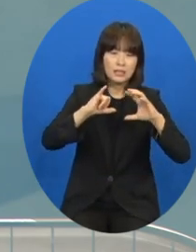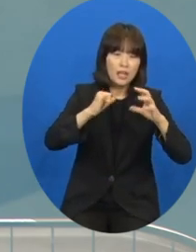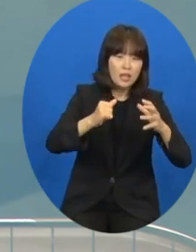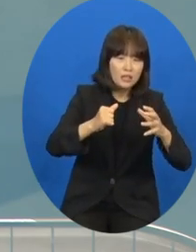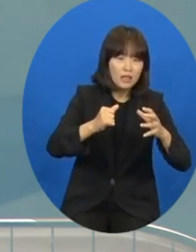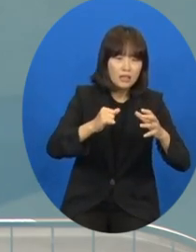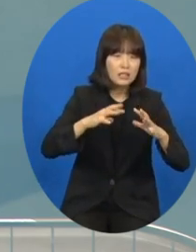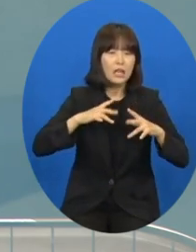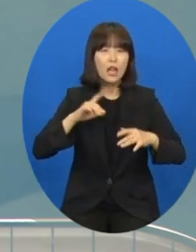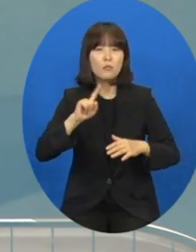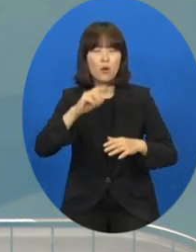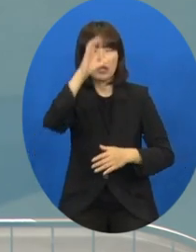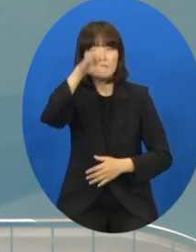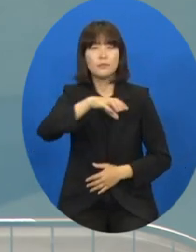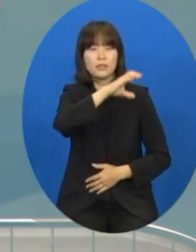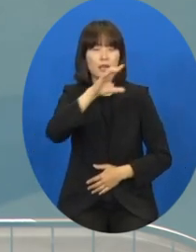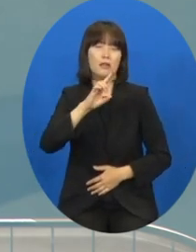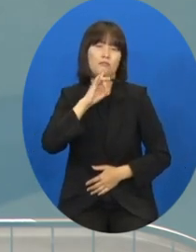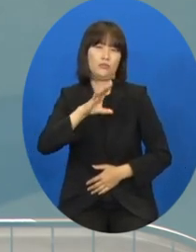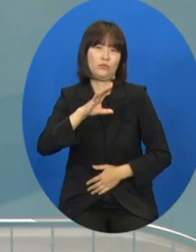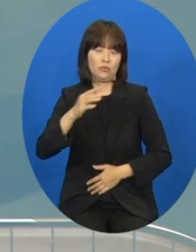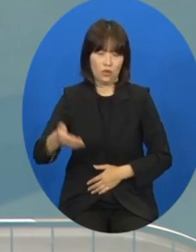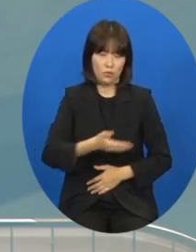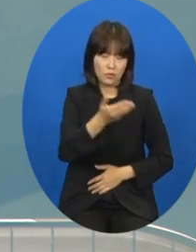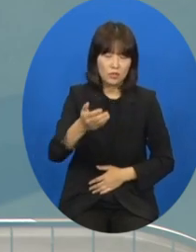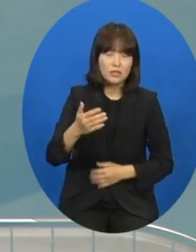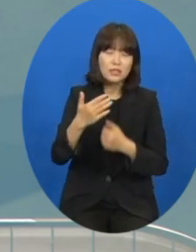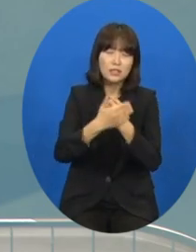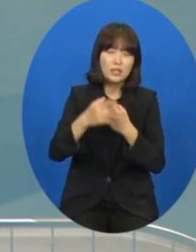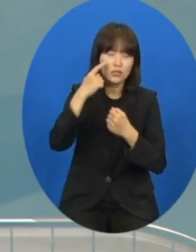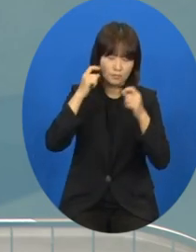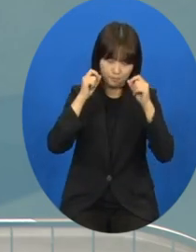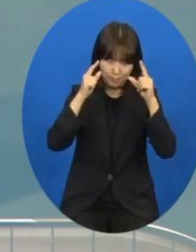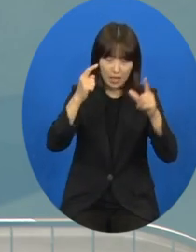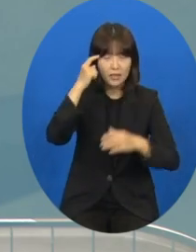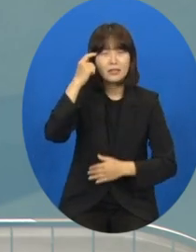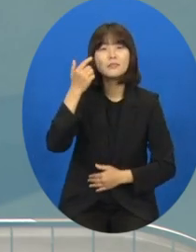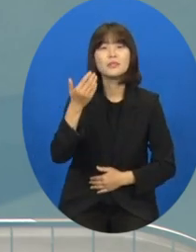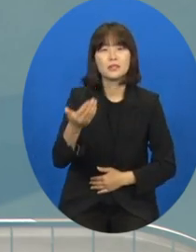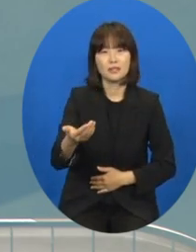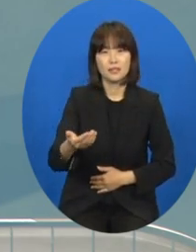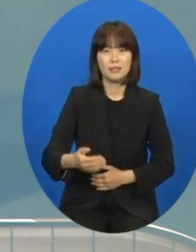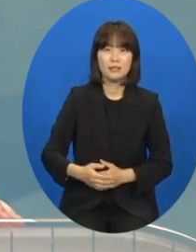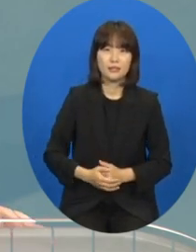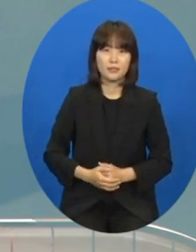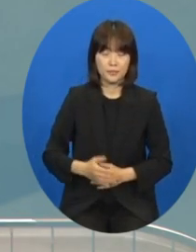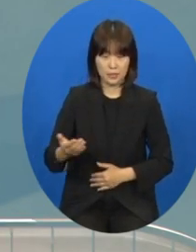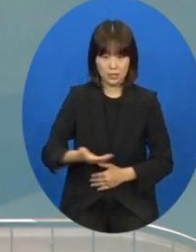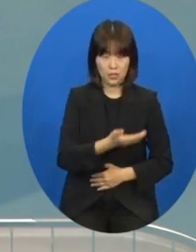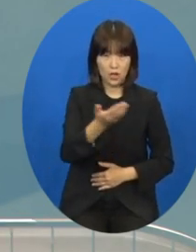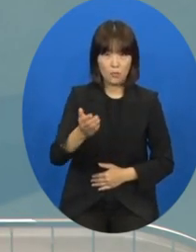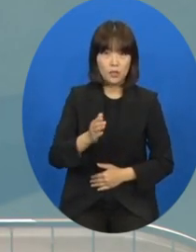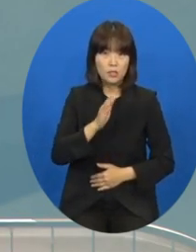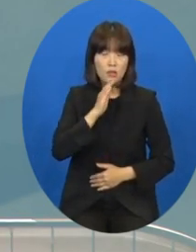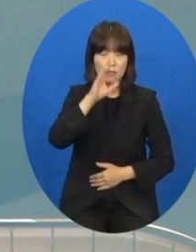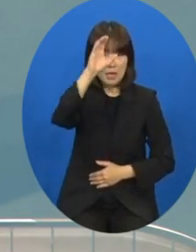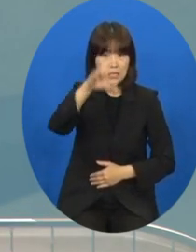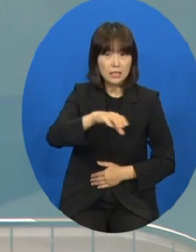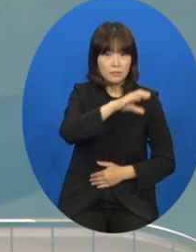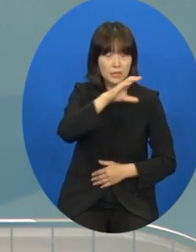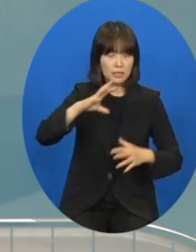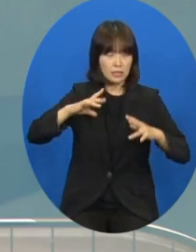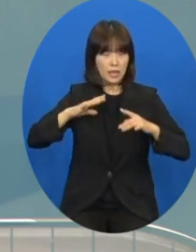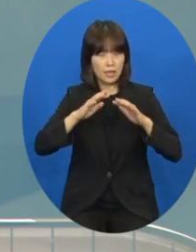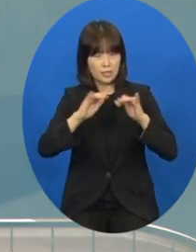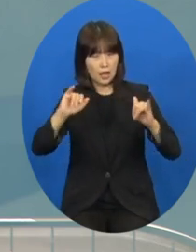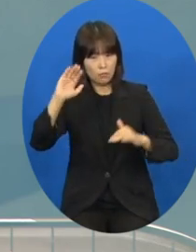없어요. 여러분에게도 그 은혜의 눈이 열리셨나요? 여러분이 정말 십자가를 자랑하는 사람이